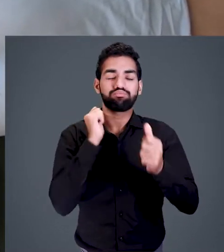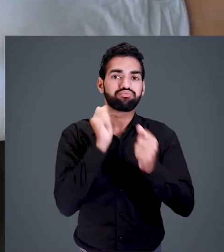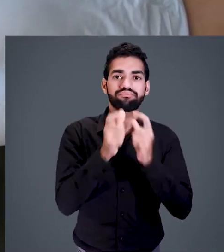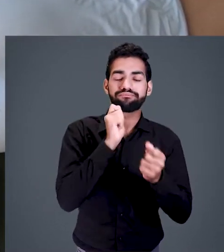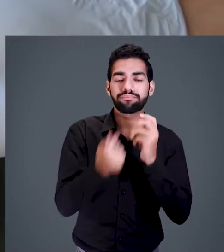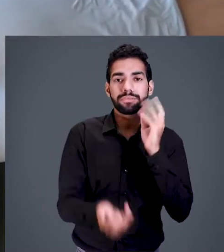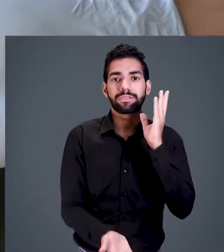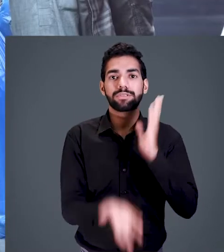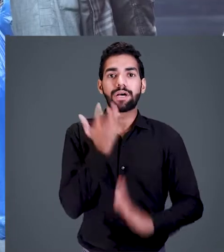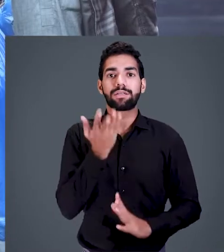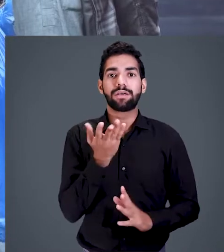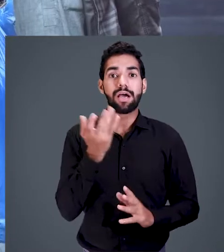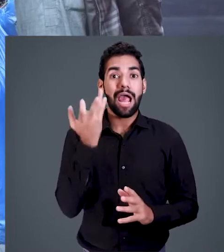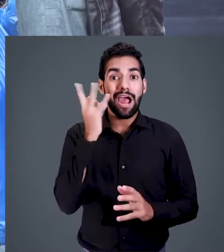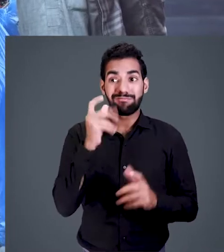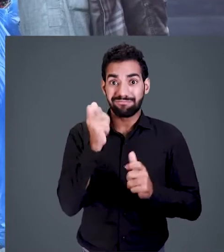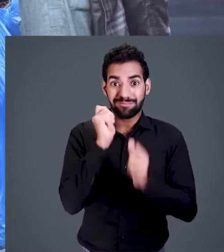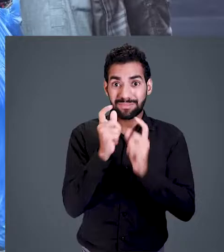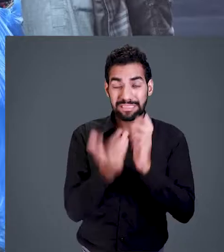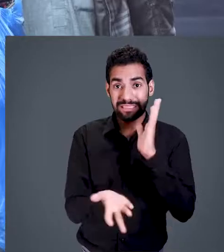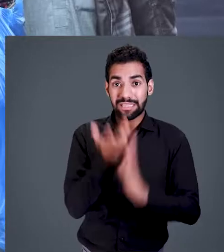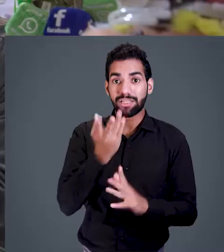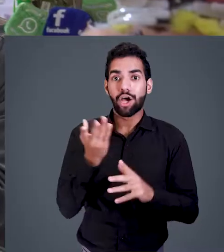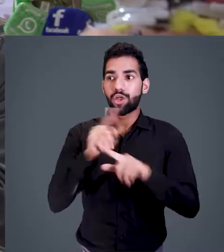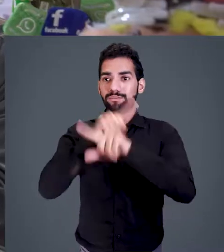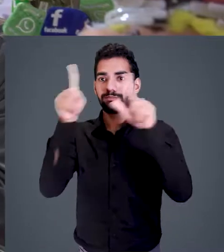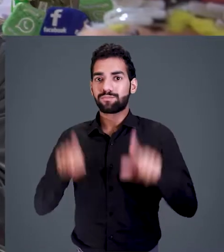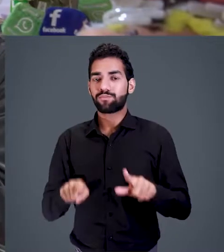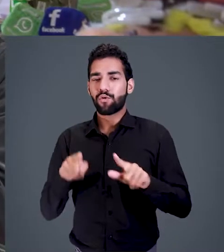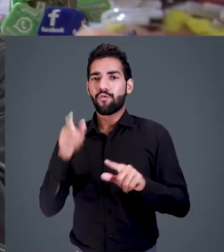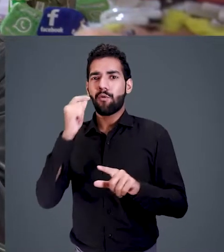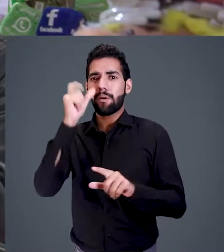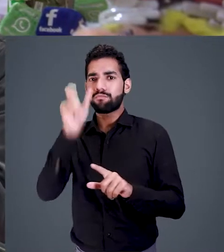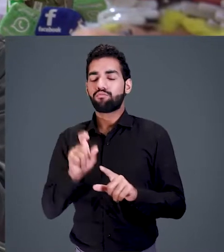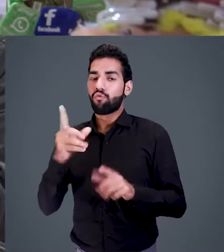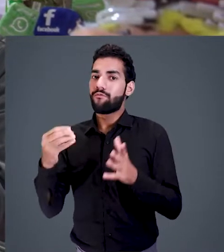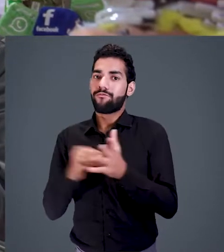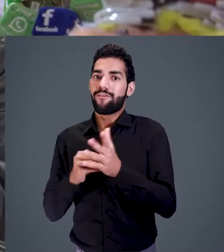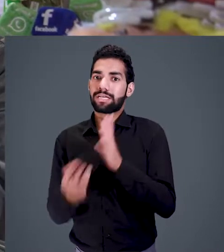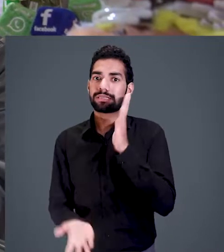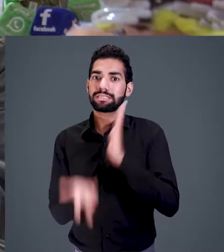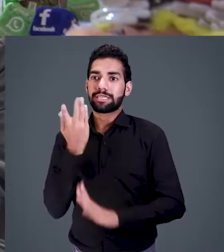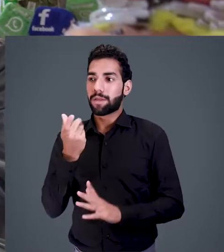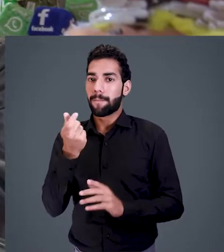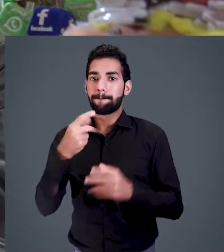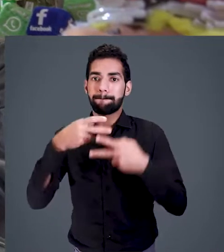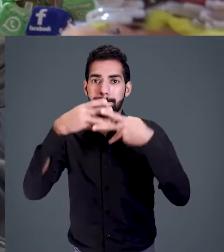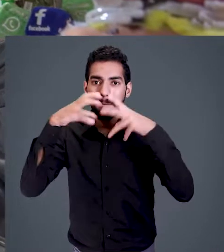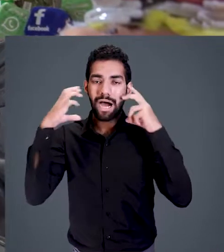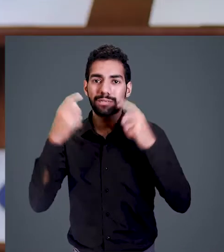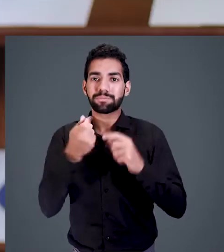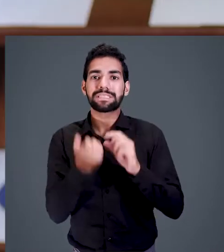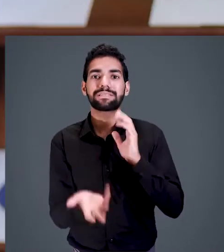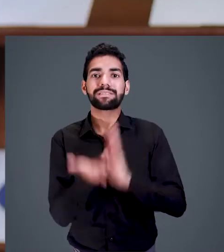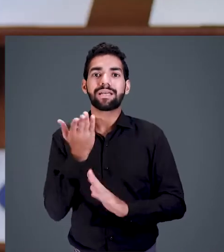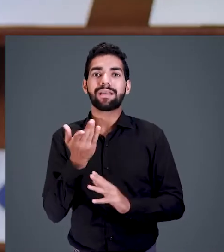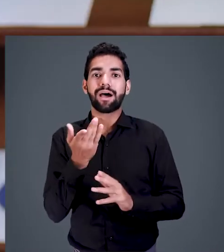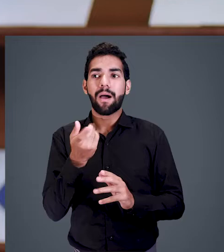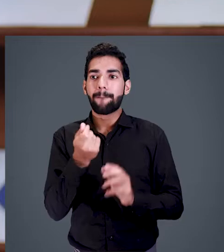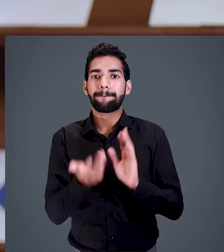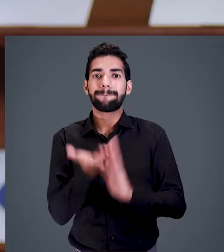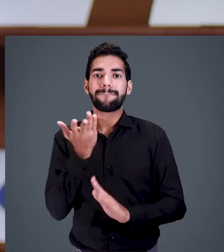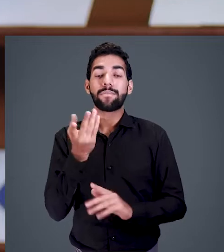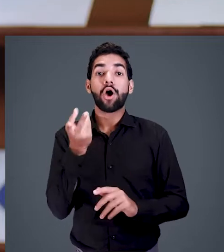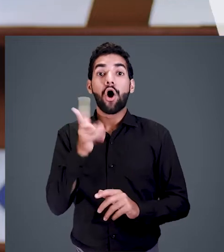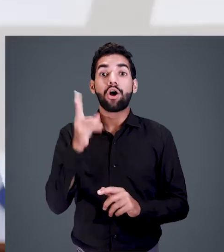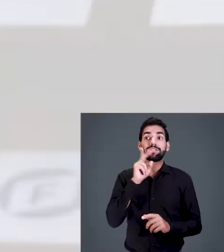ڈیمانڈ زیادہ بڑھ گئی، اور جب ماسکس کی ڈیمانڈ زیادہ بڑھی تو شاپ کیپر کو بڑی ایک اچھی اپرچونٹی تھی کہ وہ قیمتیں بڑھائے، اور جب قیمتیں آپ کی